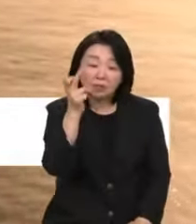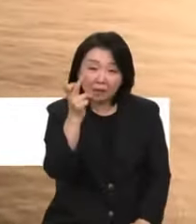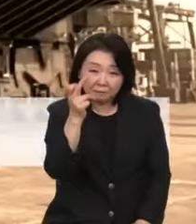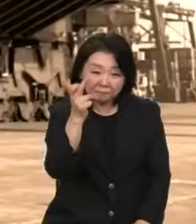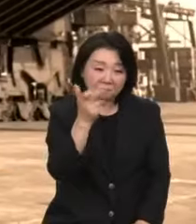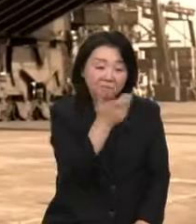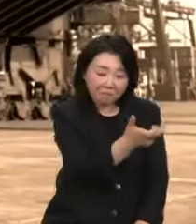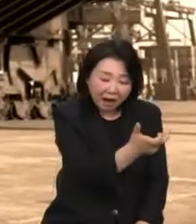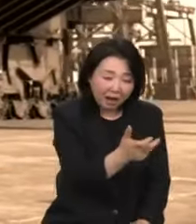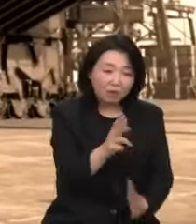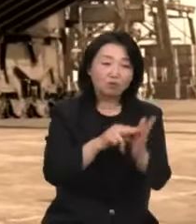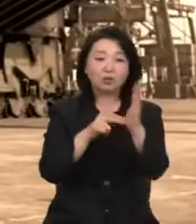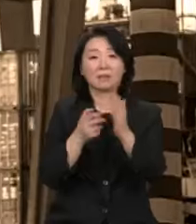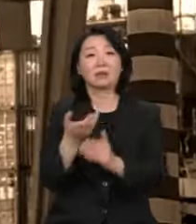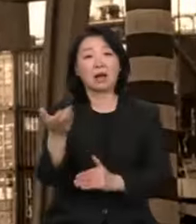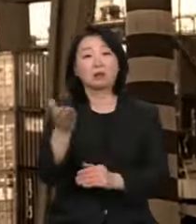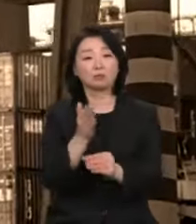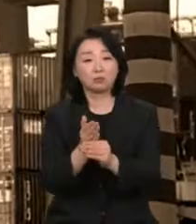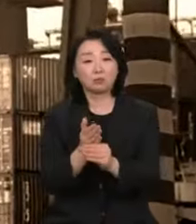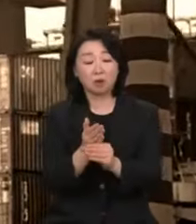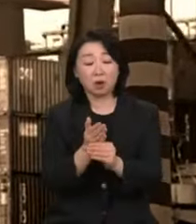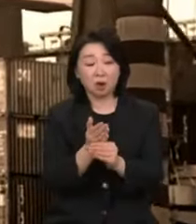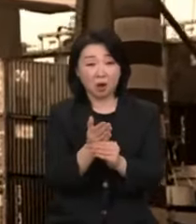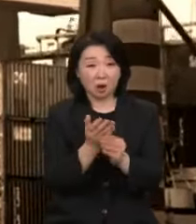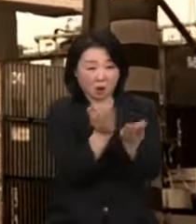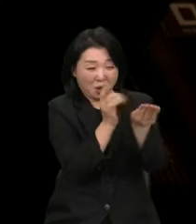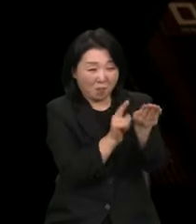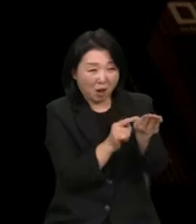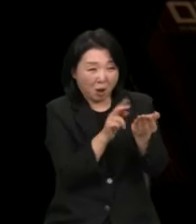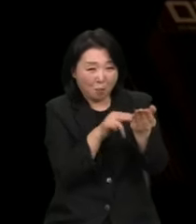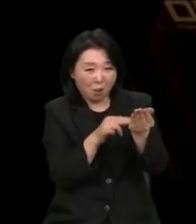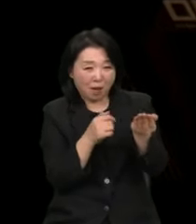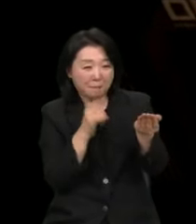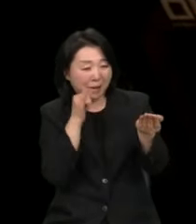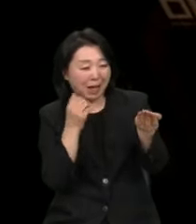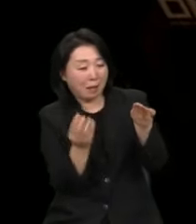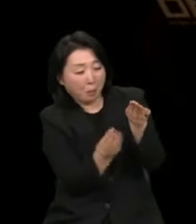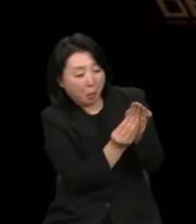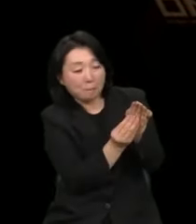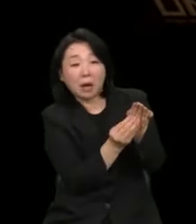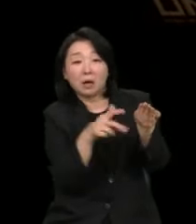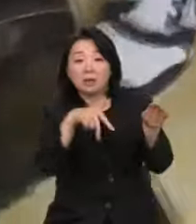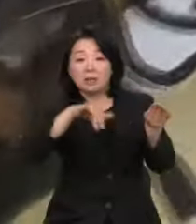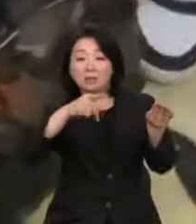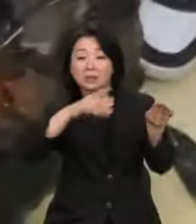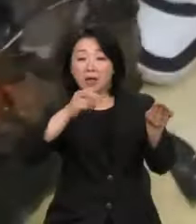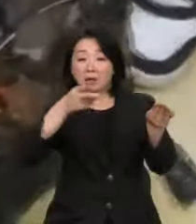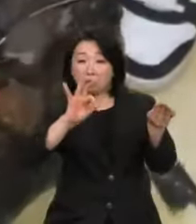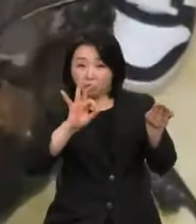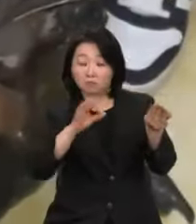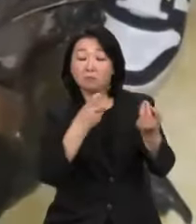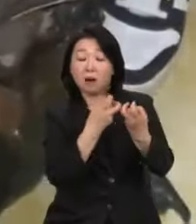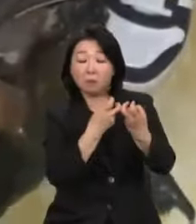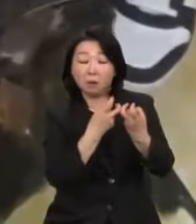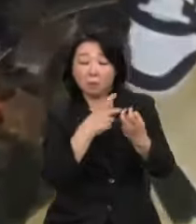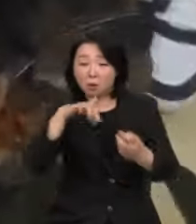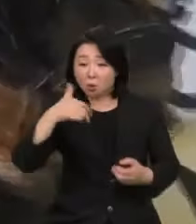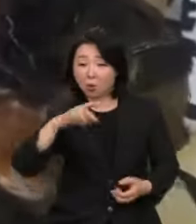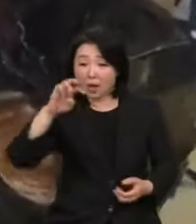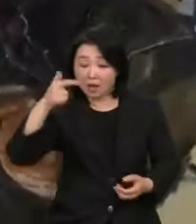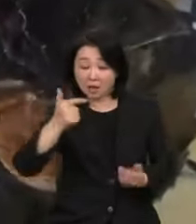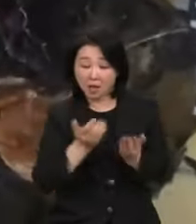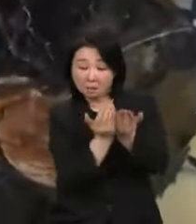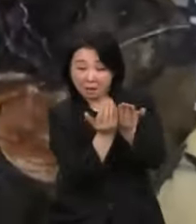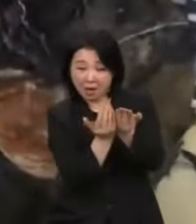길이었습니다. 화물선에 몰래 마약을 숨겨 이동하는 이른바 기생충 수법입니다. 코카인은 배가 출발하기